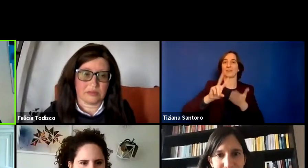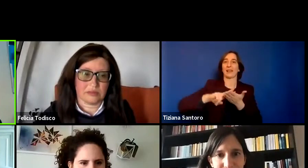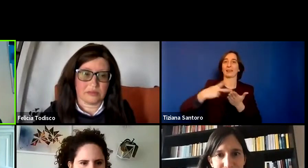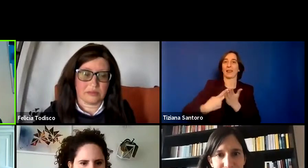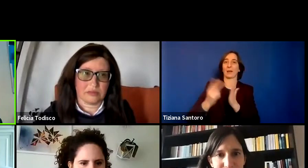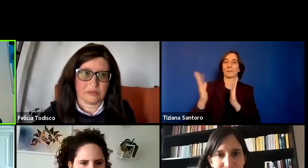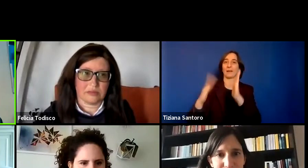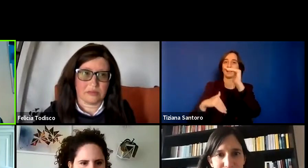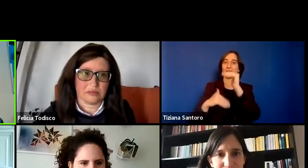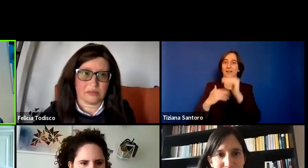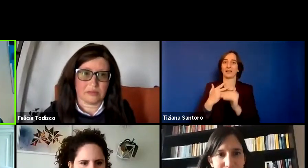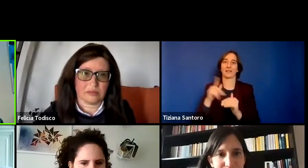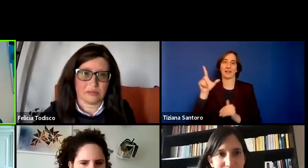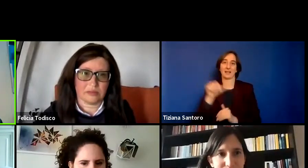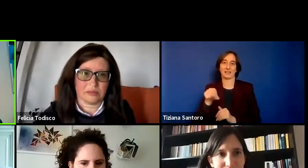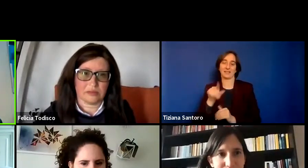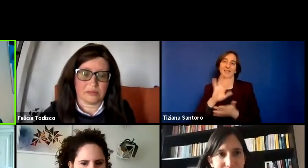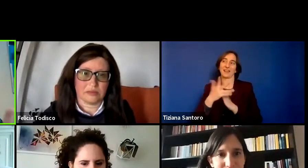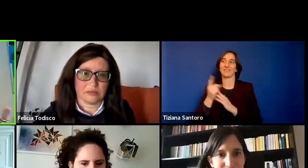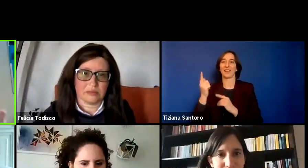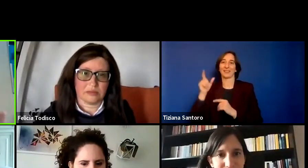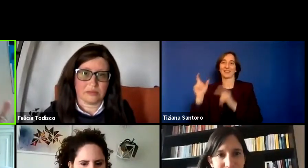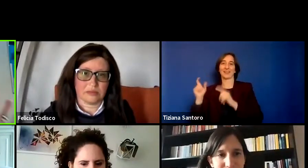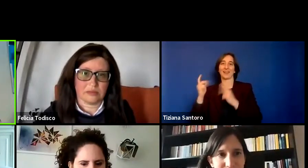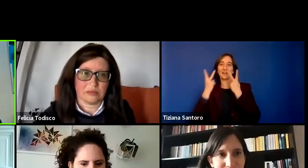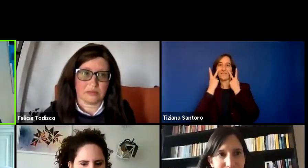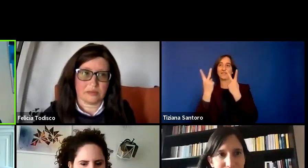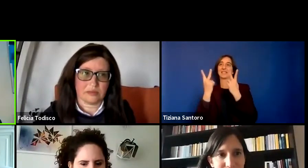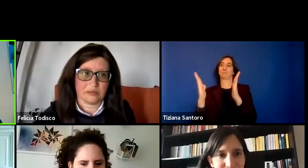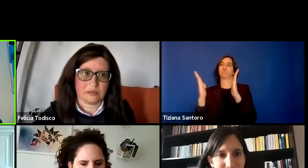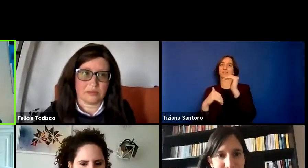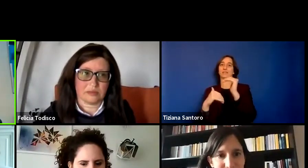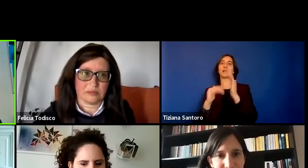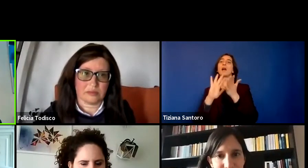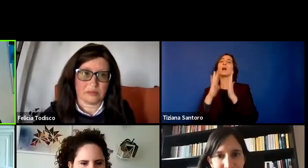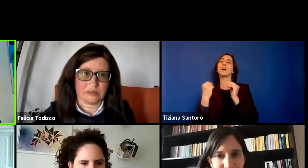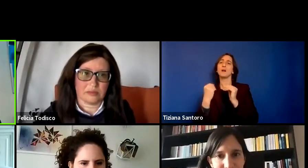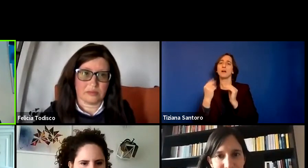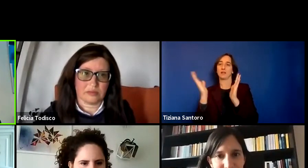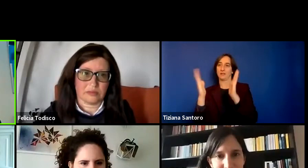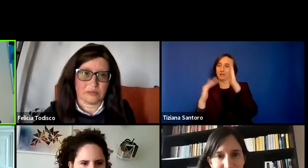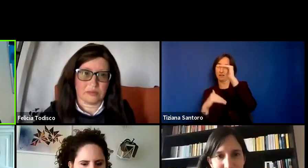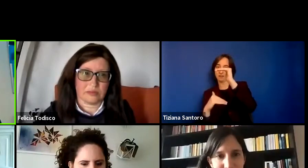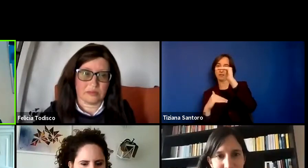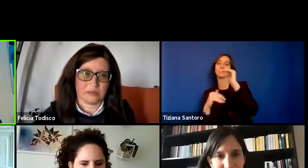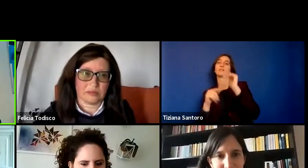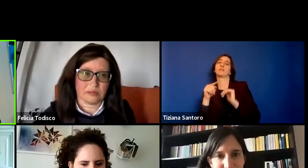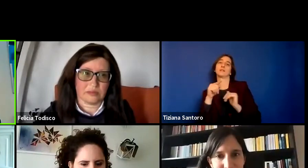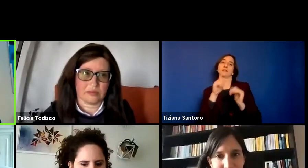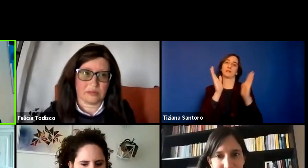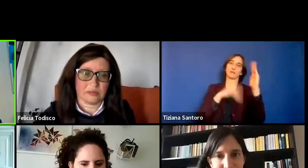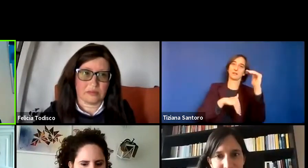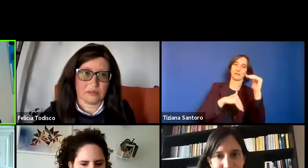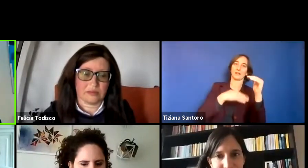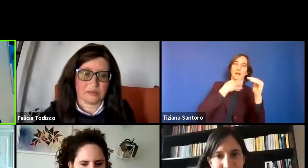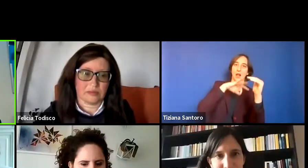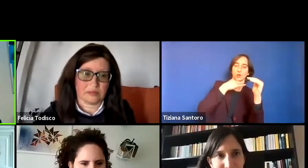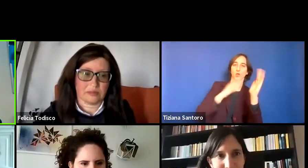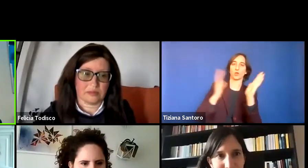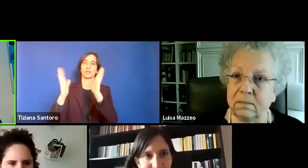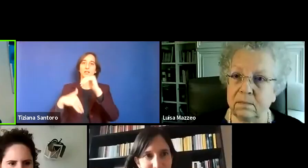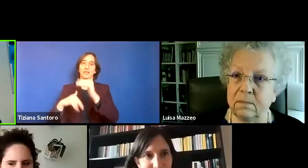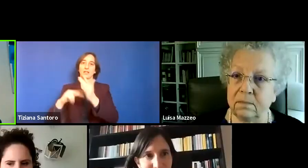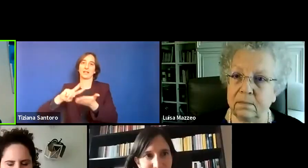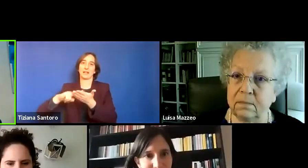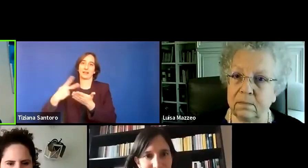in modo che sia visibile volta per volta soltanto il relatore e l'interprete. Quindi dopo